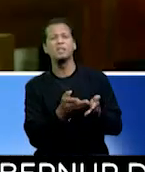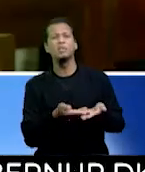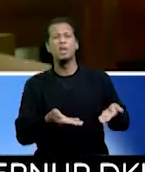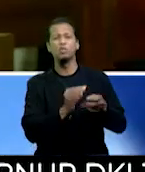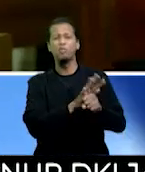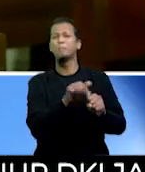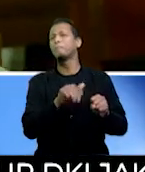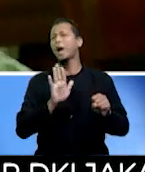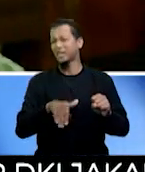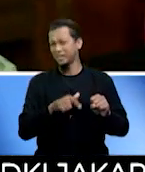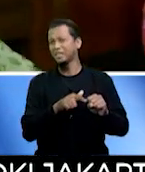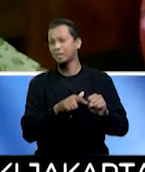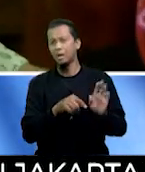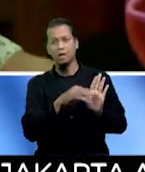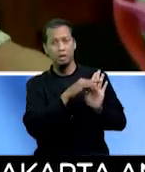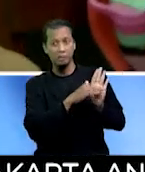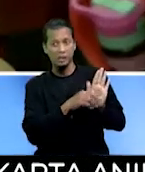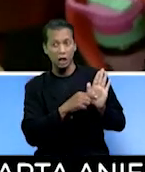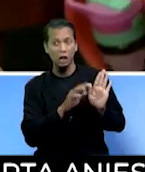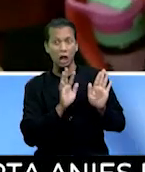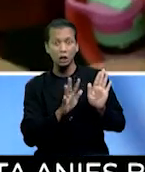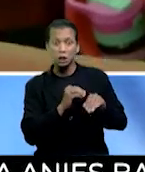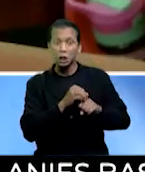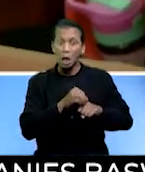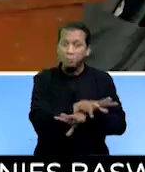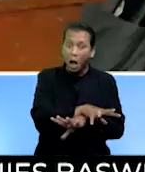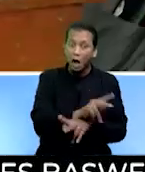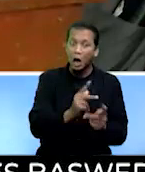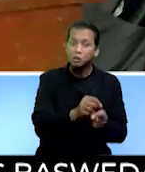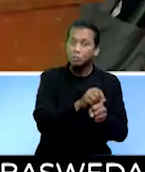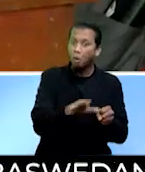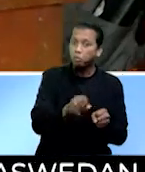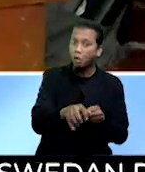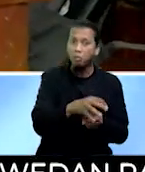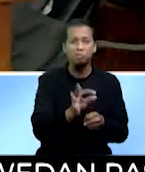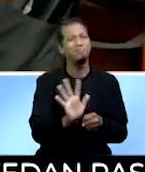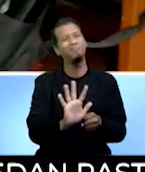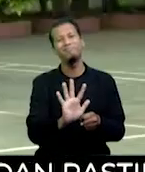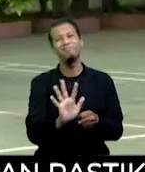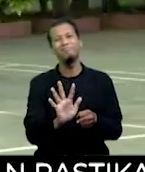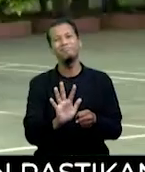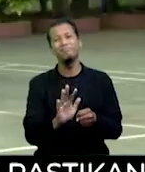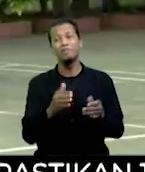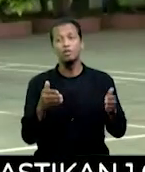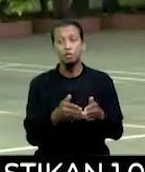agar kebijakan ini tidak menimbulkan klaster baru, utamanya adanya varian virus Omikron di Indonesia.